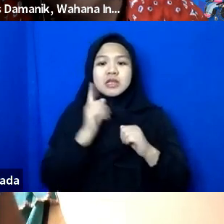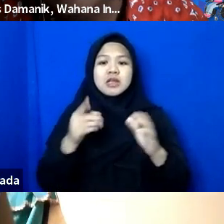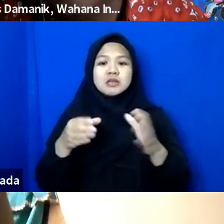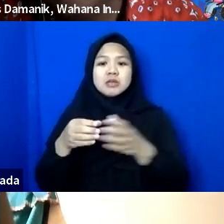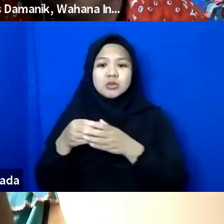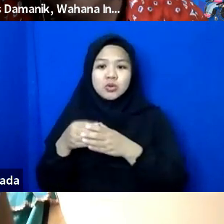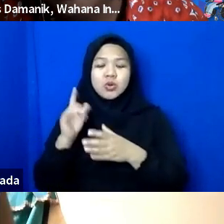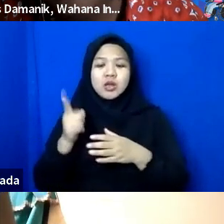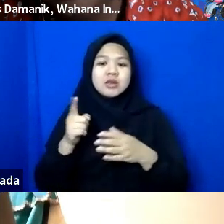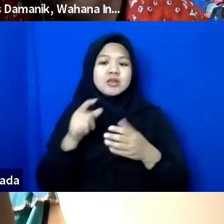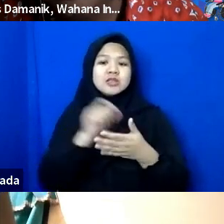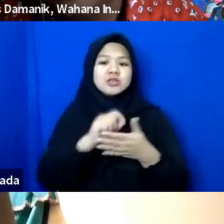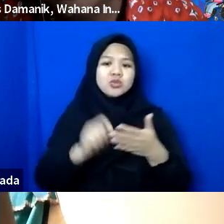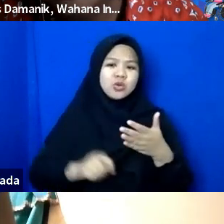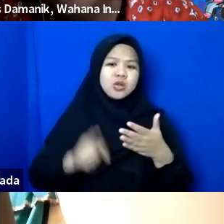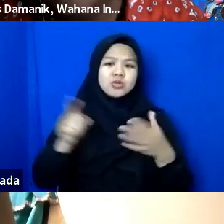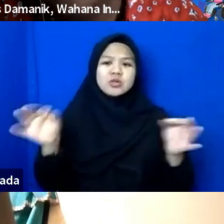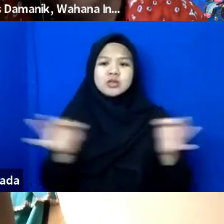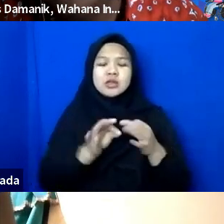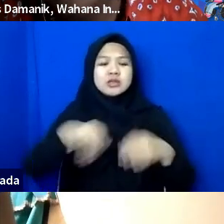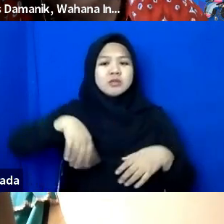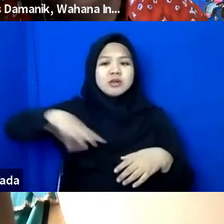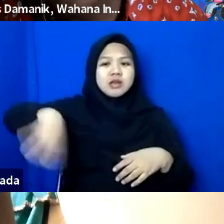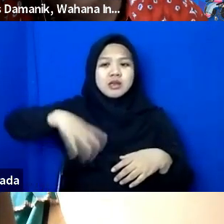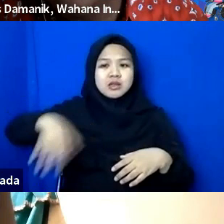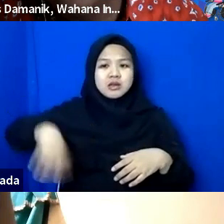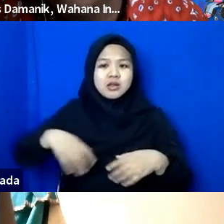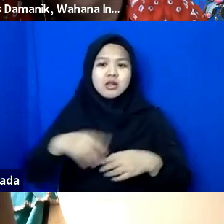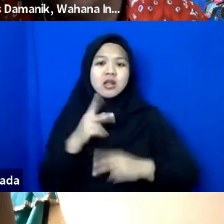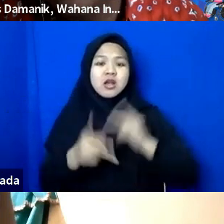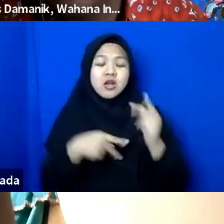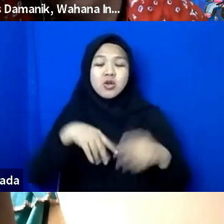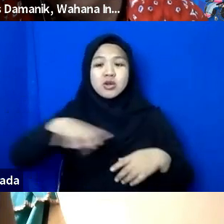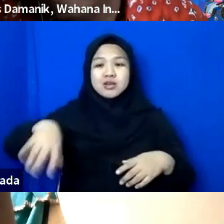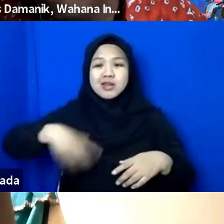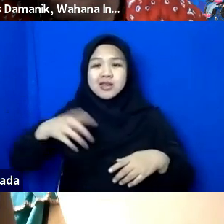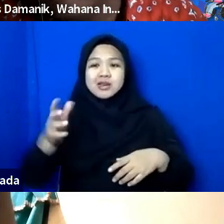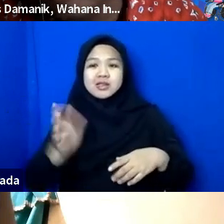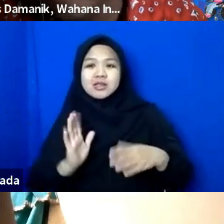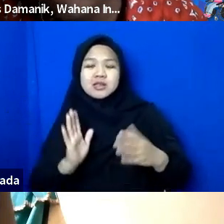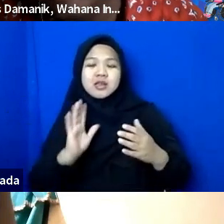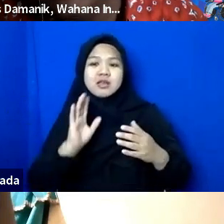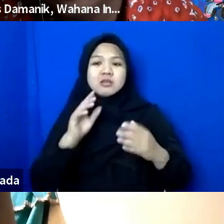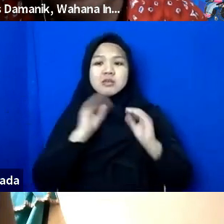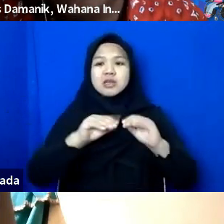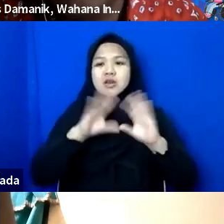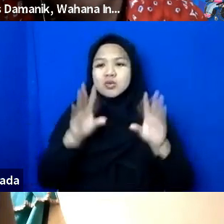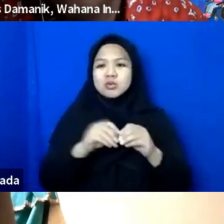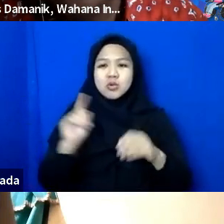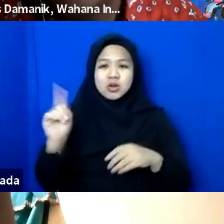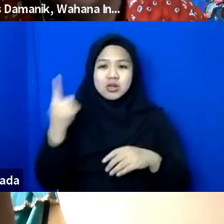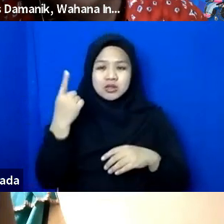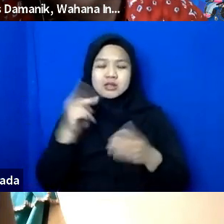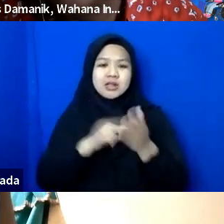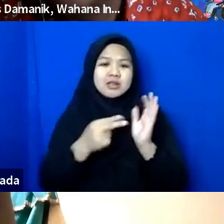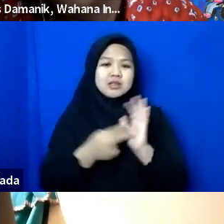itu berada di tingkat persekolahan dan itu dekat dengan daerah jadi kalau kalau kalau daerahnya enggak menjadikan pendidikan inklusi itu prioritas ya Jangan harap